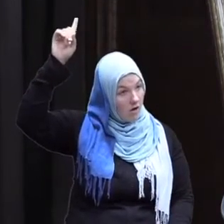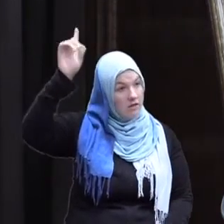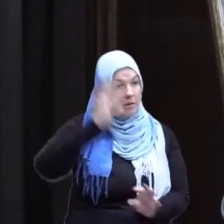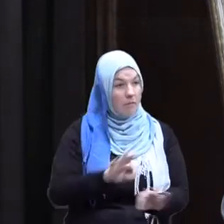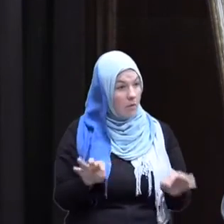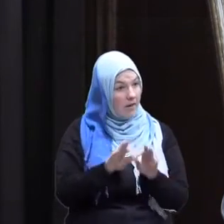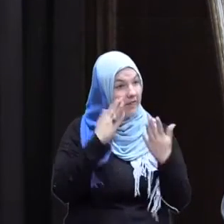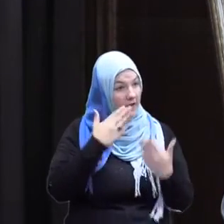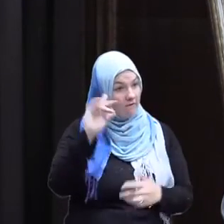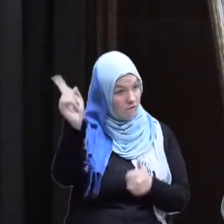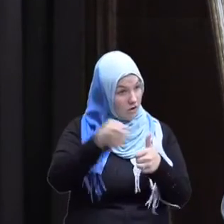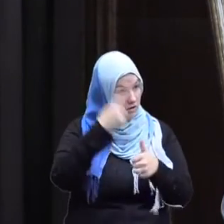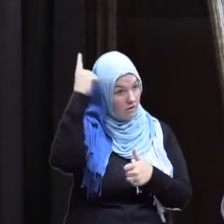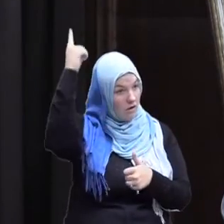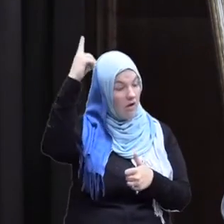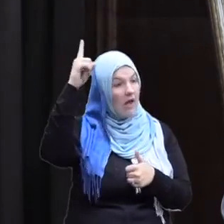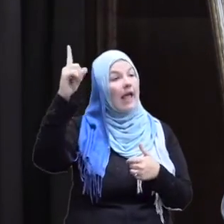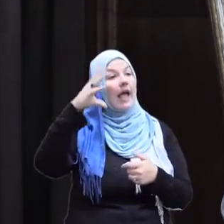وَلِوَالِدَيْكَ.